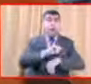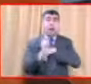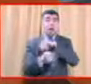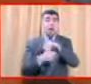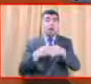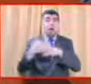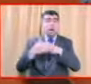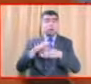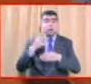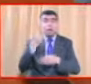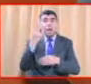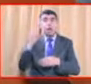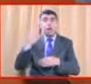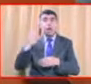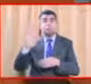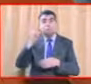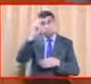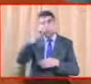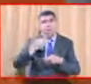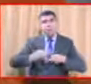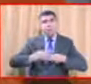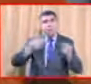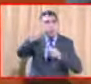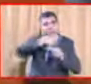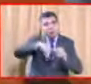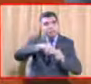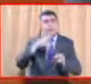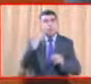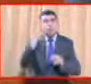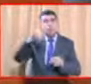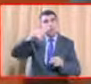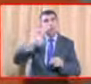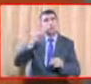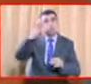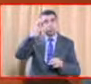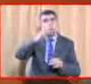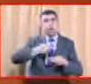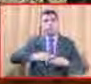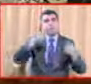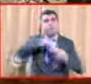في 2015 هاد المنطقات غادي يكونوا عندهم تغطيه كلهم. شكرا.